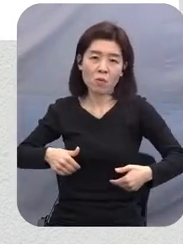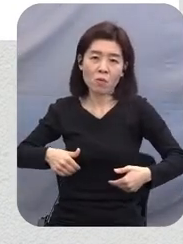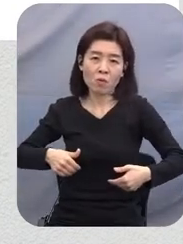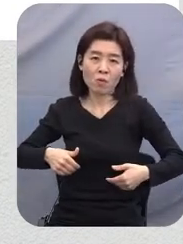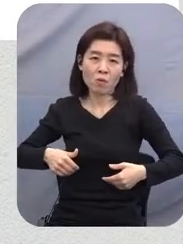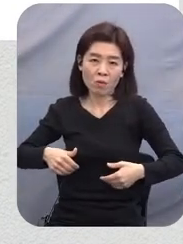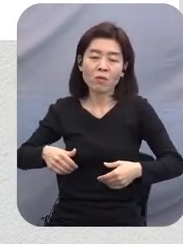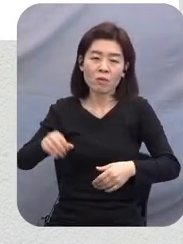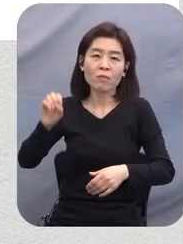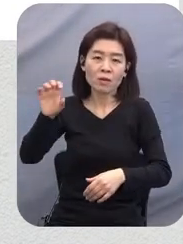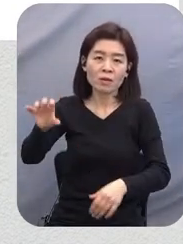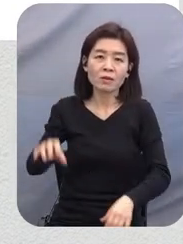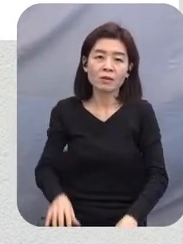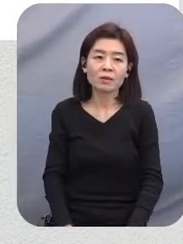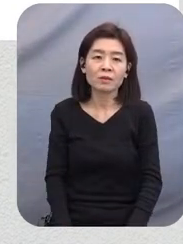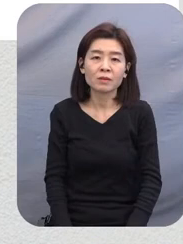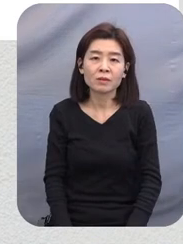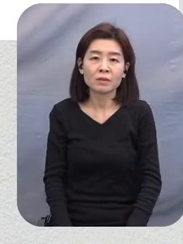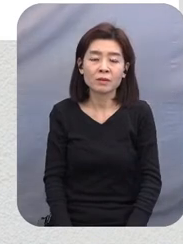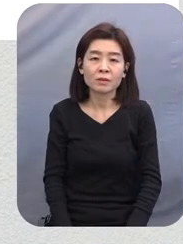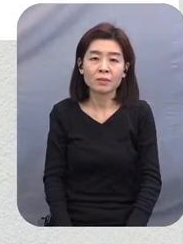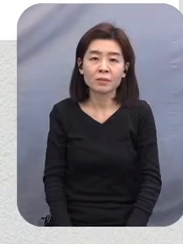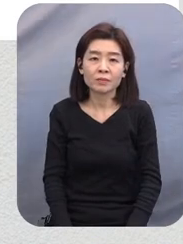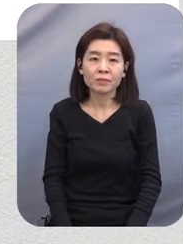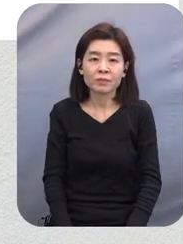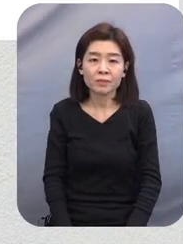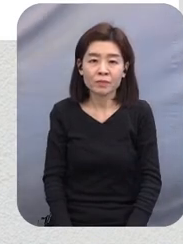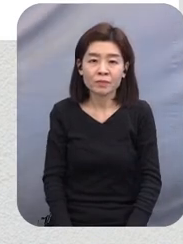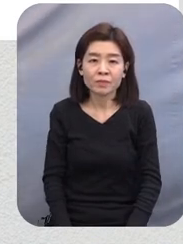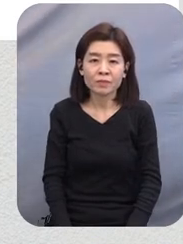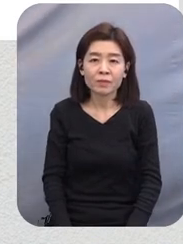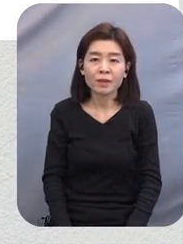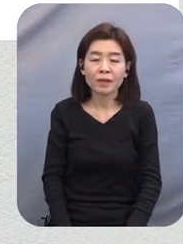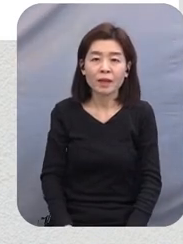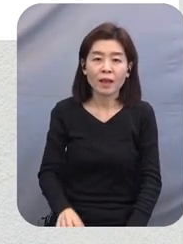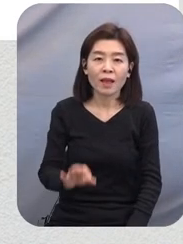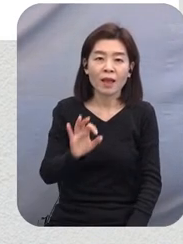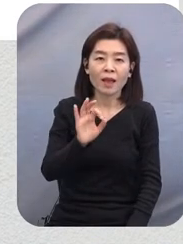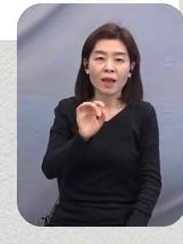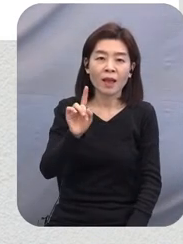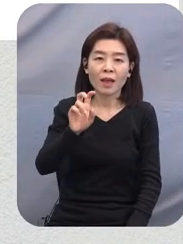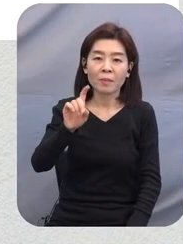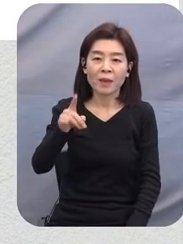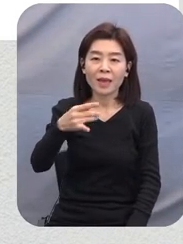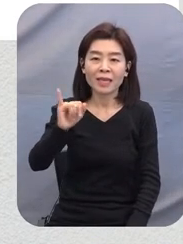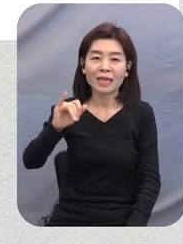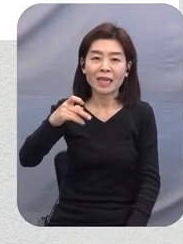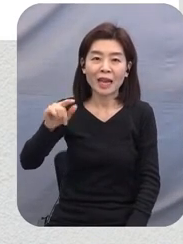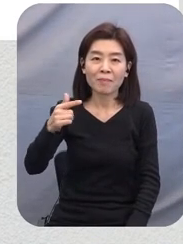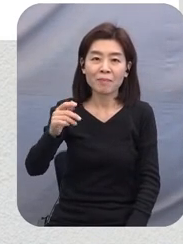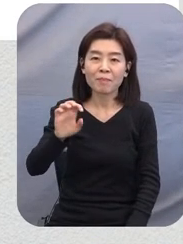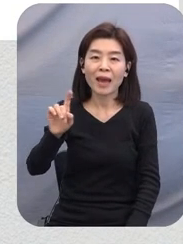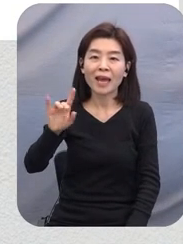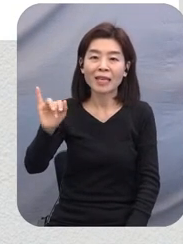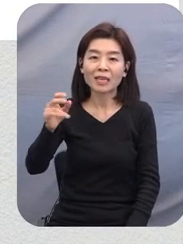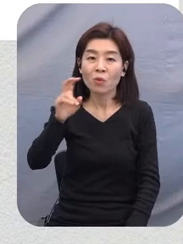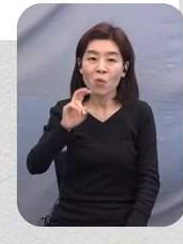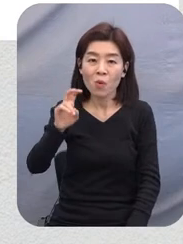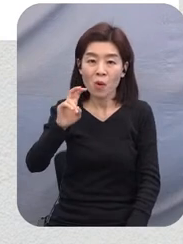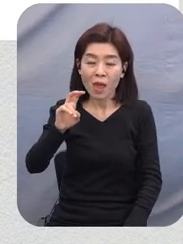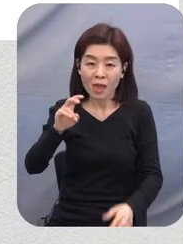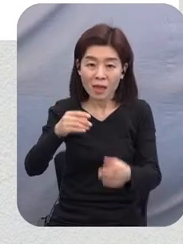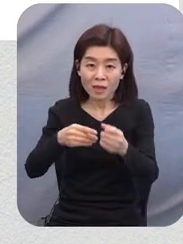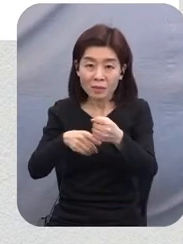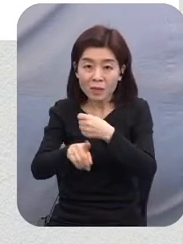겁니다. 알고 봤더니 바로 그 아메리칸 파이라고 하는 것의 정체가 뭐냐? 그게 바로